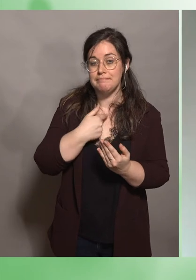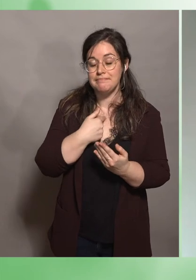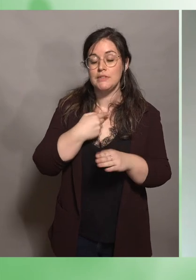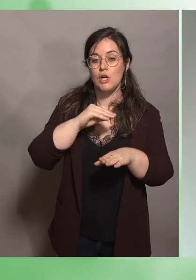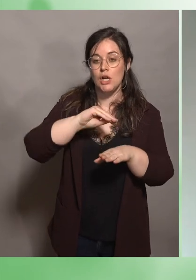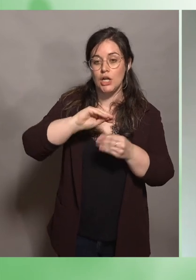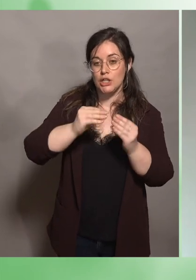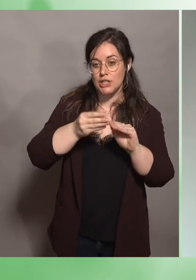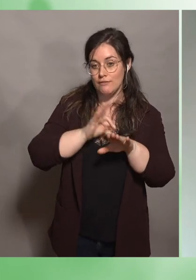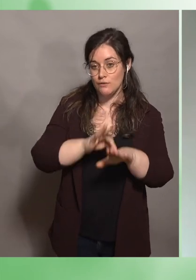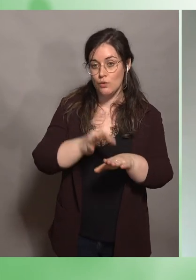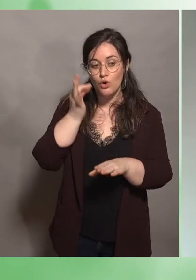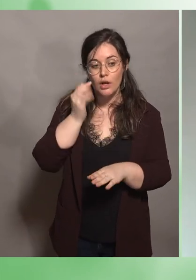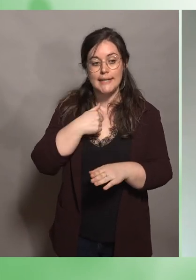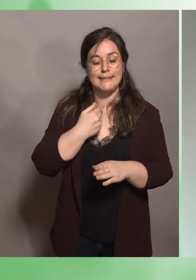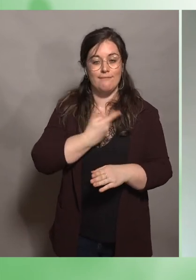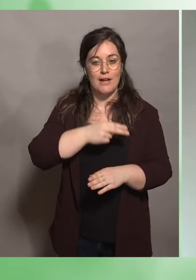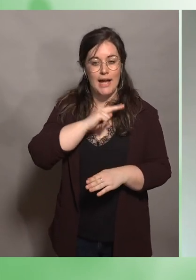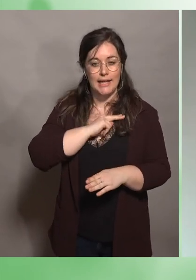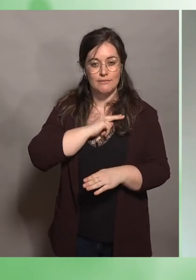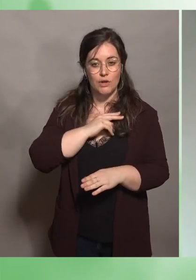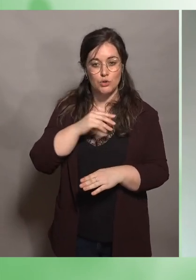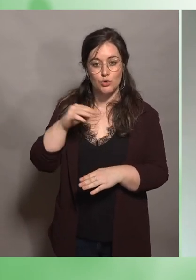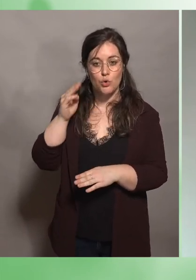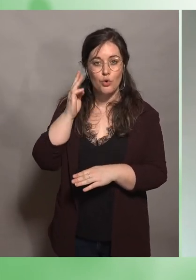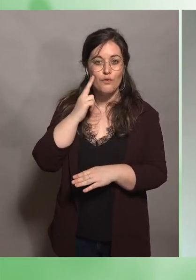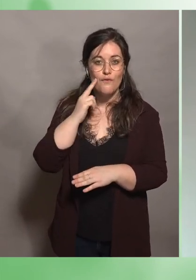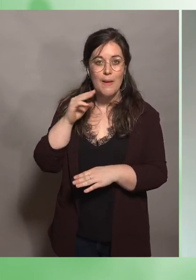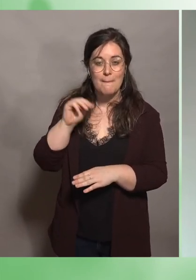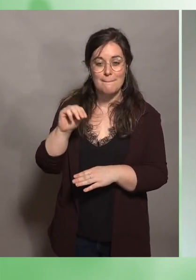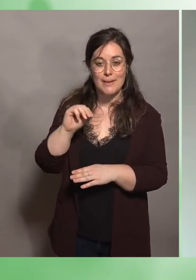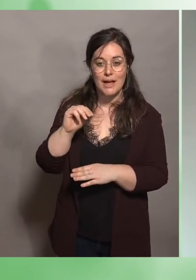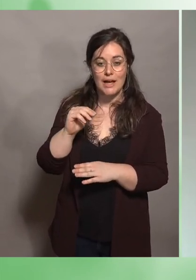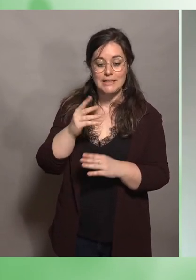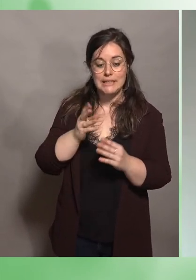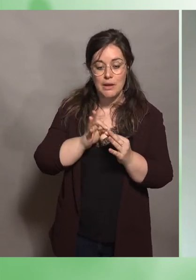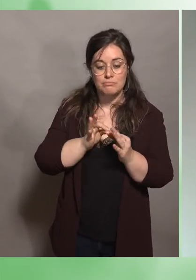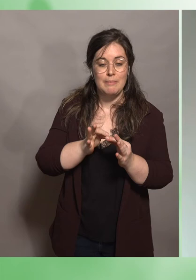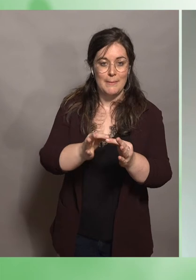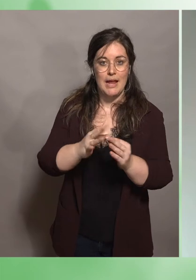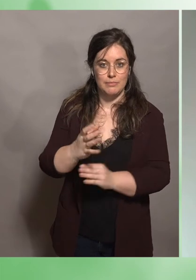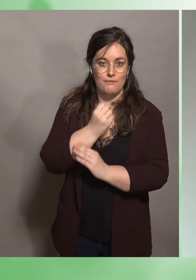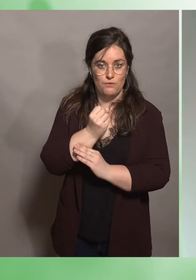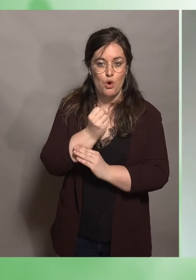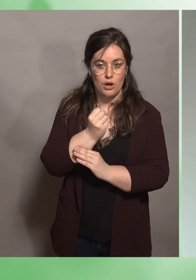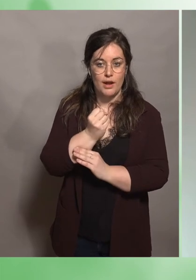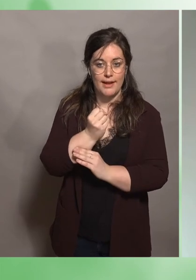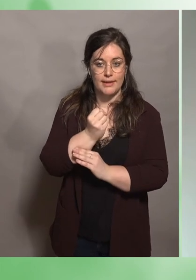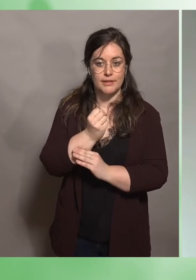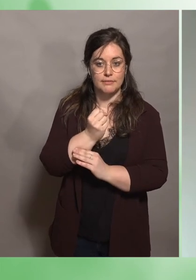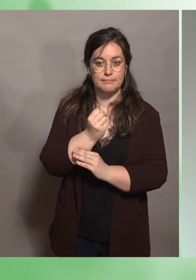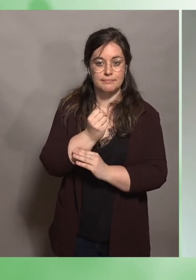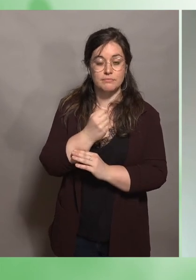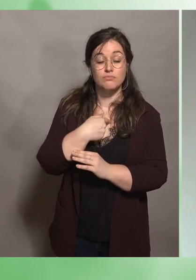dafür verantwortlich, die Markas Österreich nachhaltig erfolgreich zu führen. Und wenn man hört, dass 15%